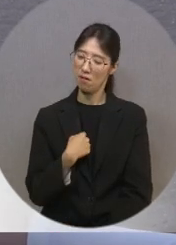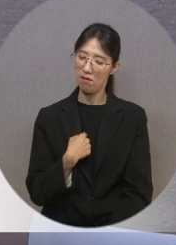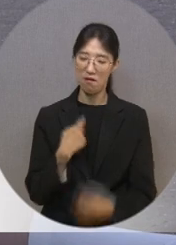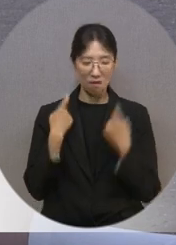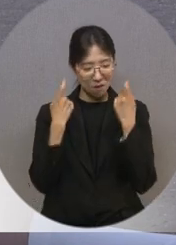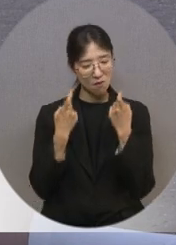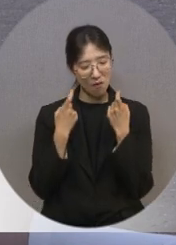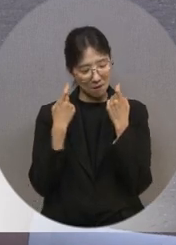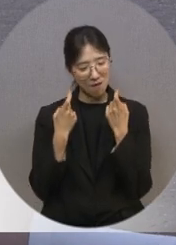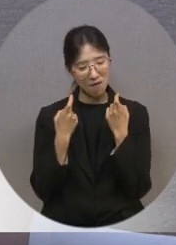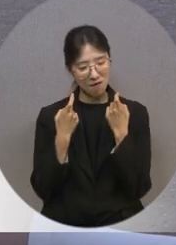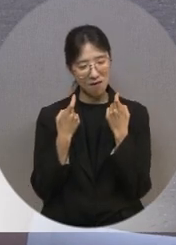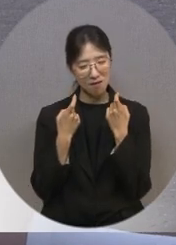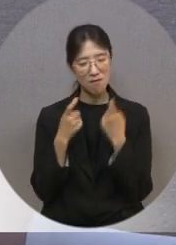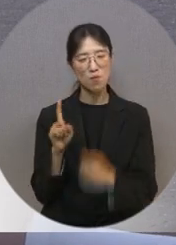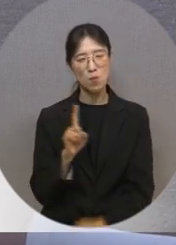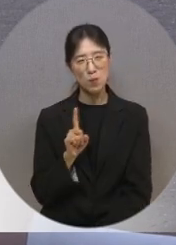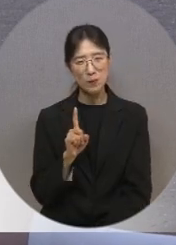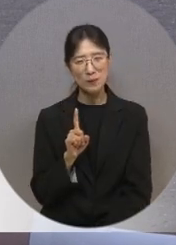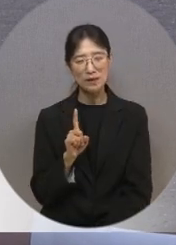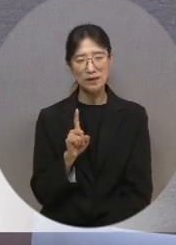저에게 여행이란